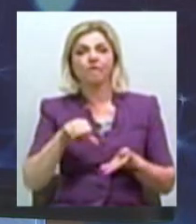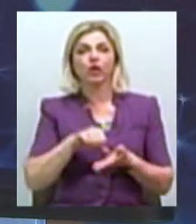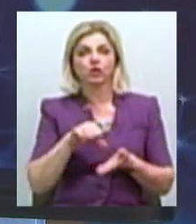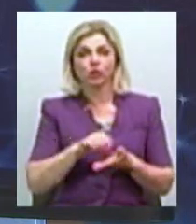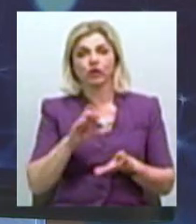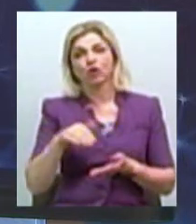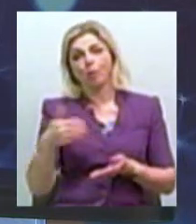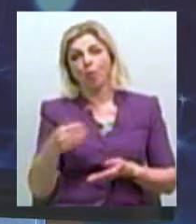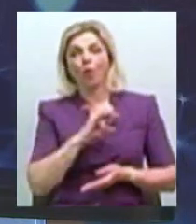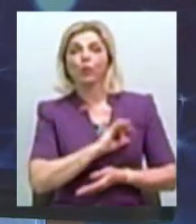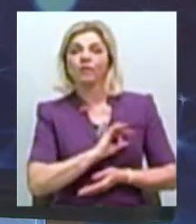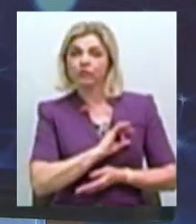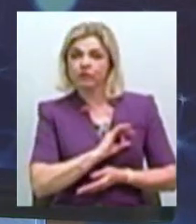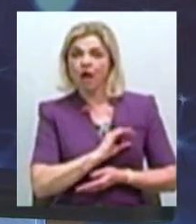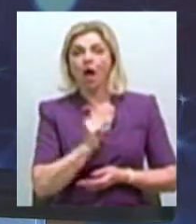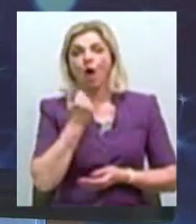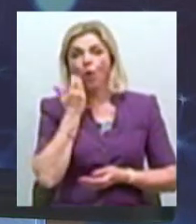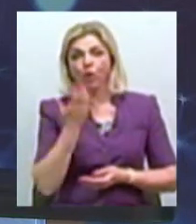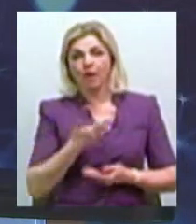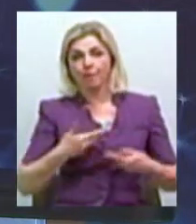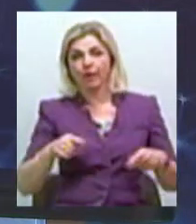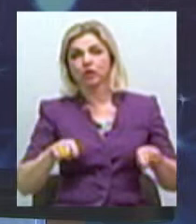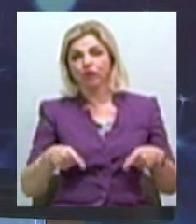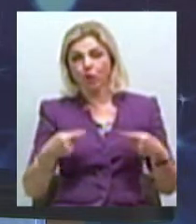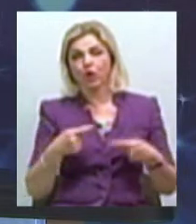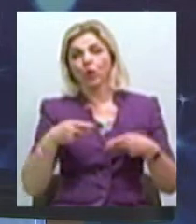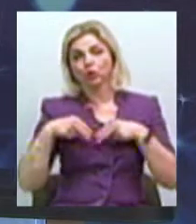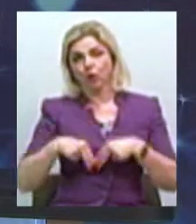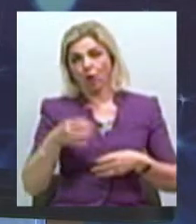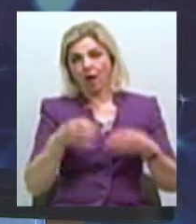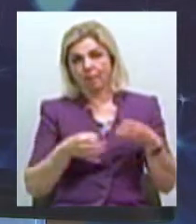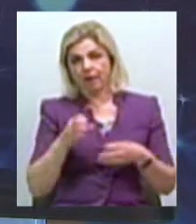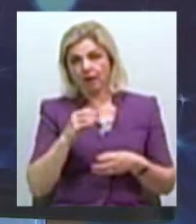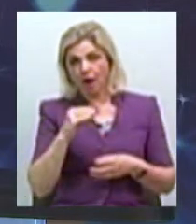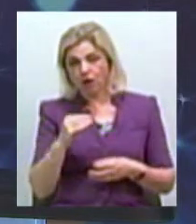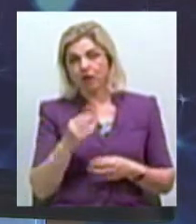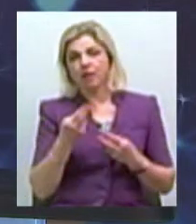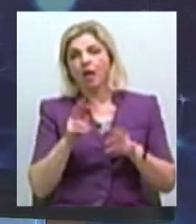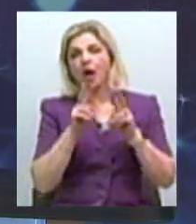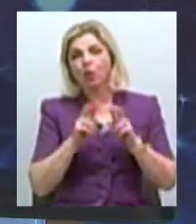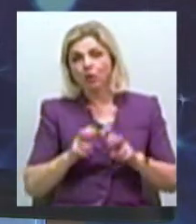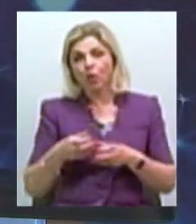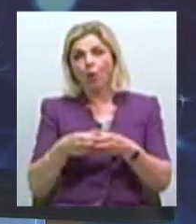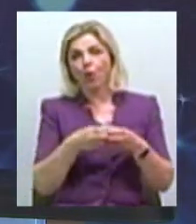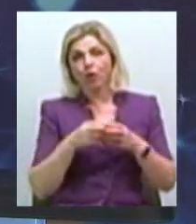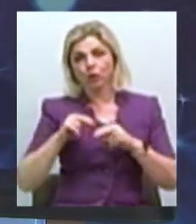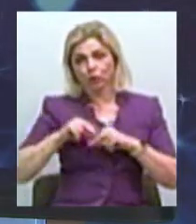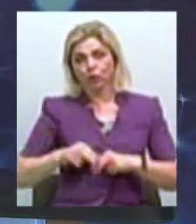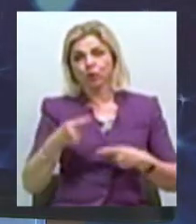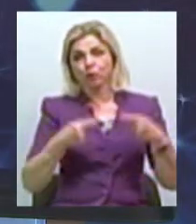боку профспілки. Але інколи, от коли ми створюємо трудовий арбітраж, далі для розгляду колективного трудового